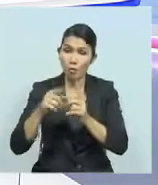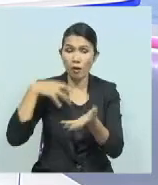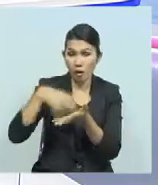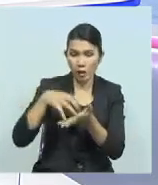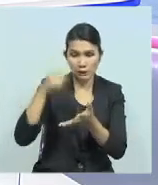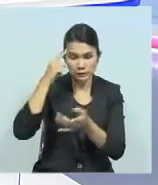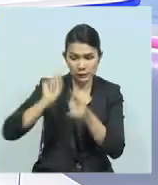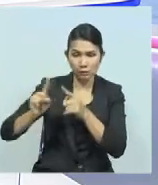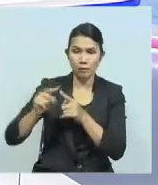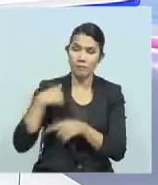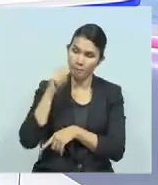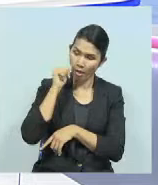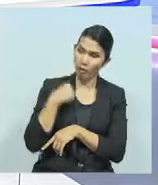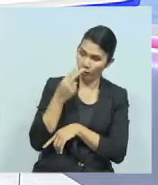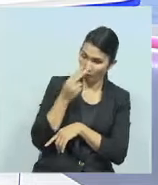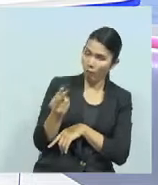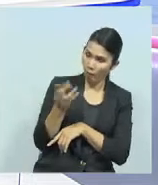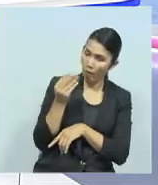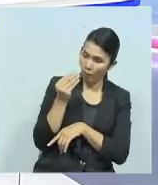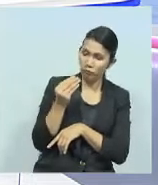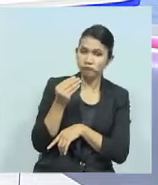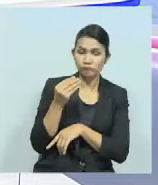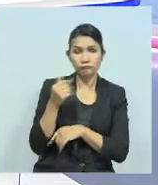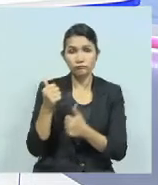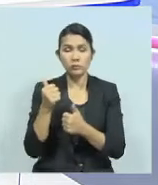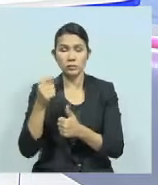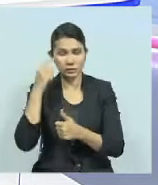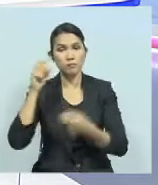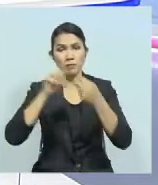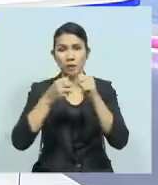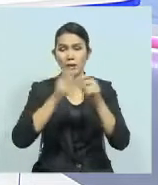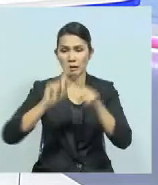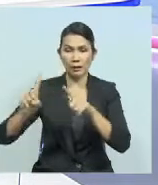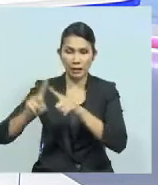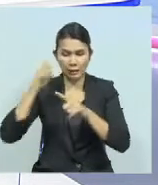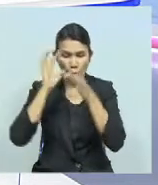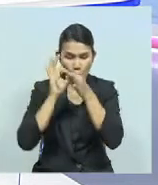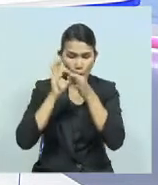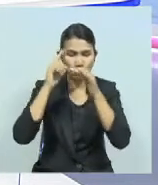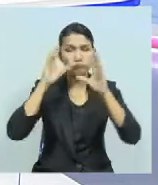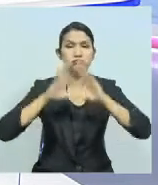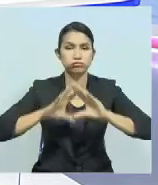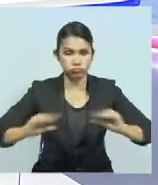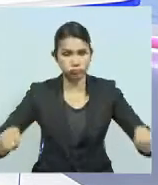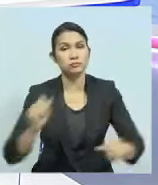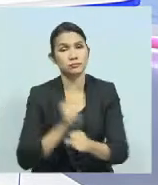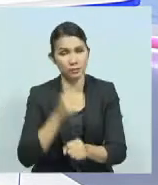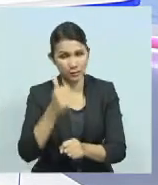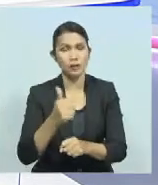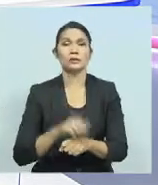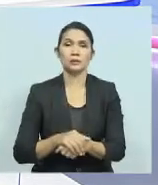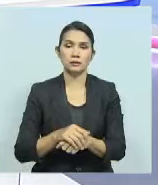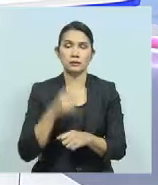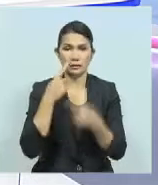าวิธีคิดของเขาแล้วคุณแม่พร้อมที่จะรับฟังผมเชื่อว่าปัญหาต่างๆที่หลายคนกังวลเนี่ยน่าจะสามารถหมดไปได้นะครับน่าจะสามาร